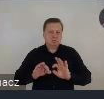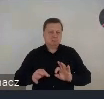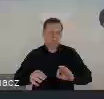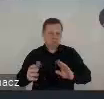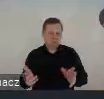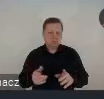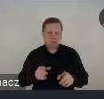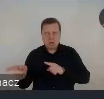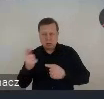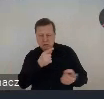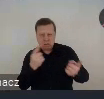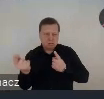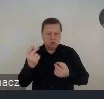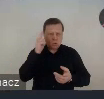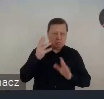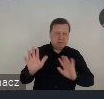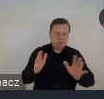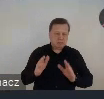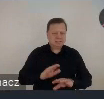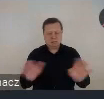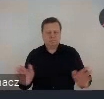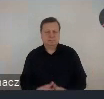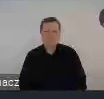i zrozumiałe.